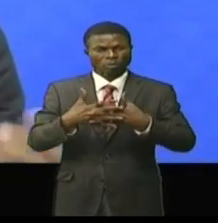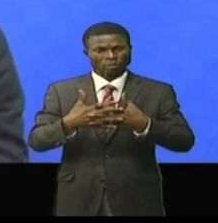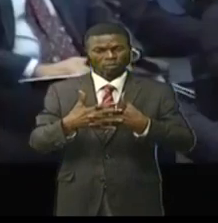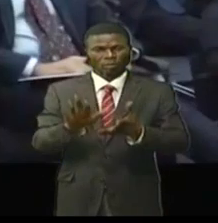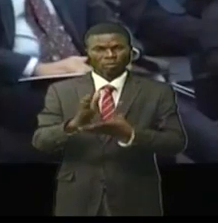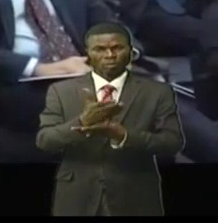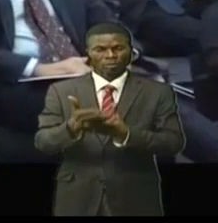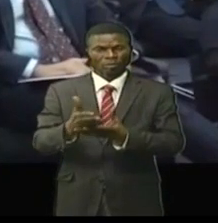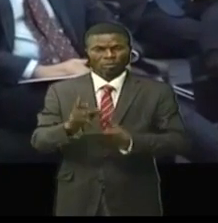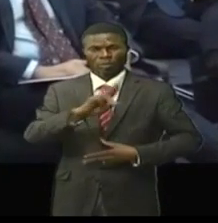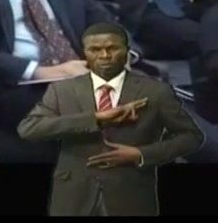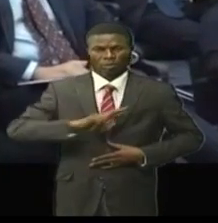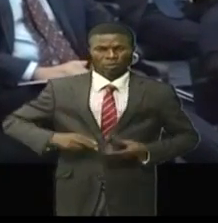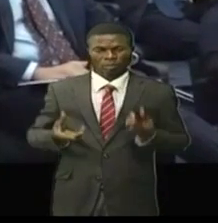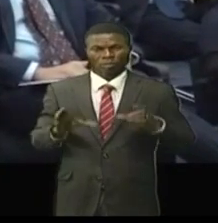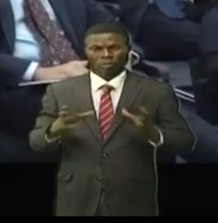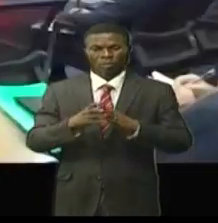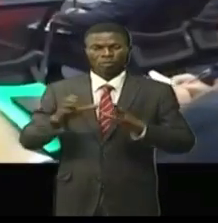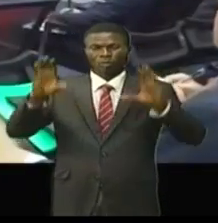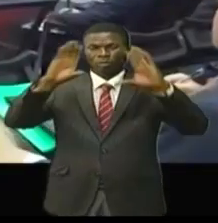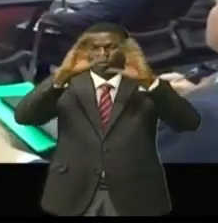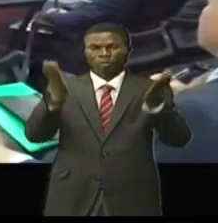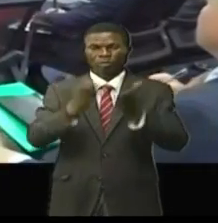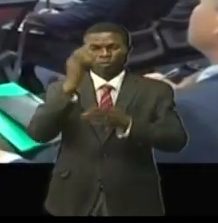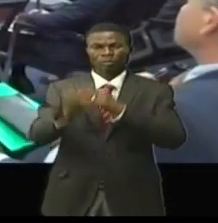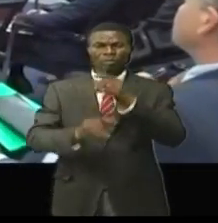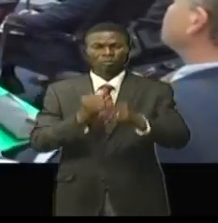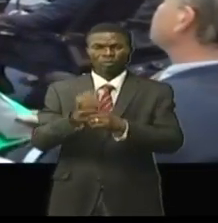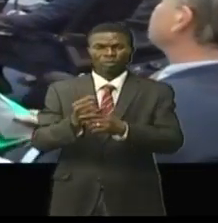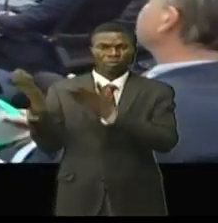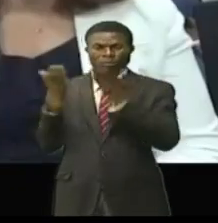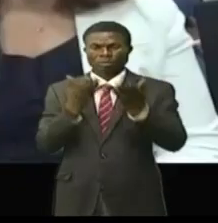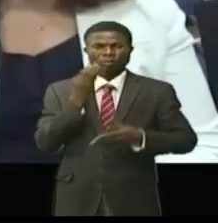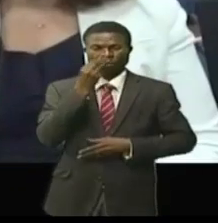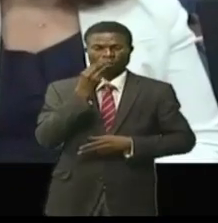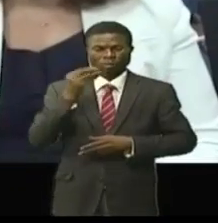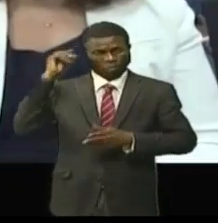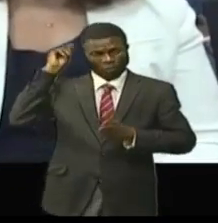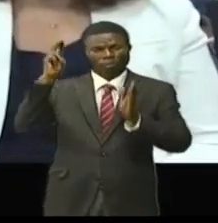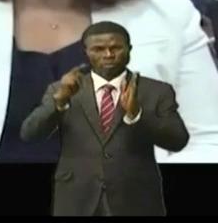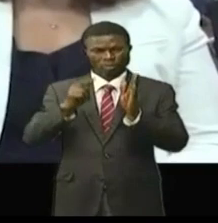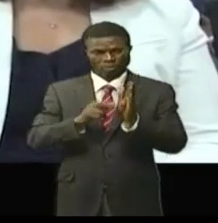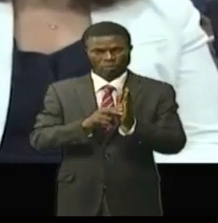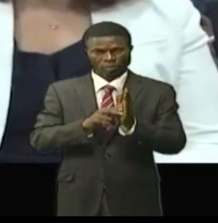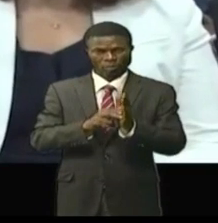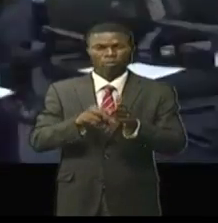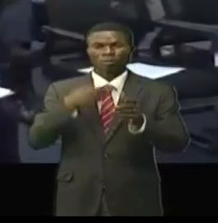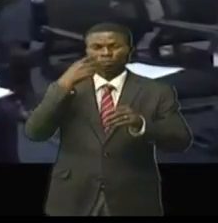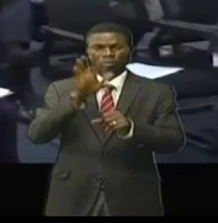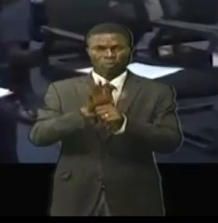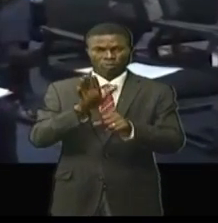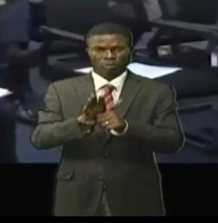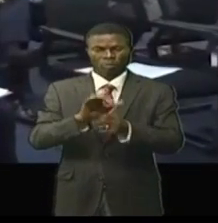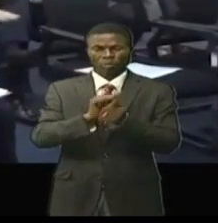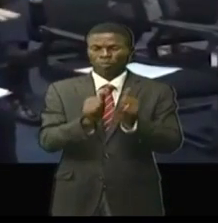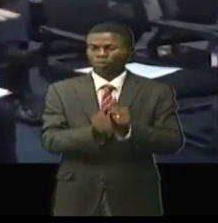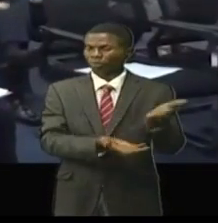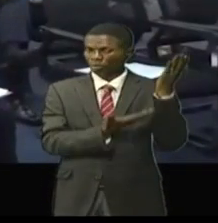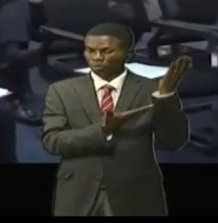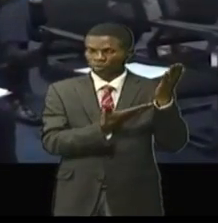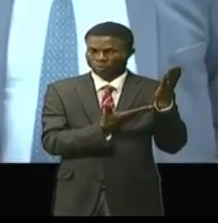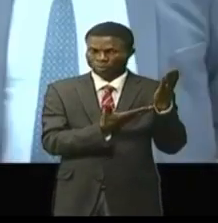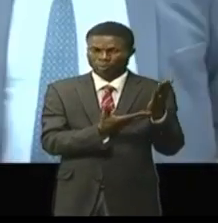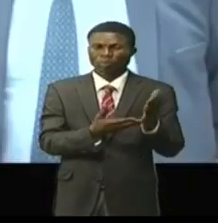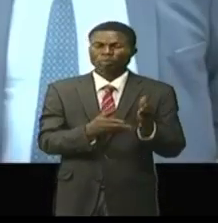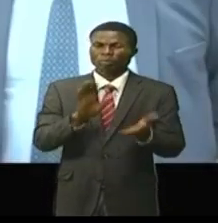existe entre la RDC et la communauté internationale. Le porte-parole du gouvernement RD congolais a également insisté sur la nécessité de bannir le